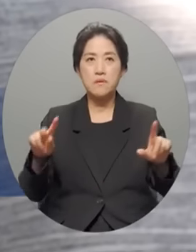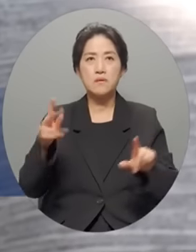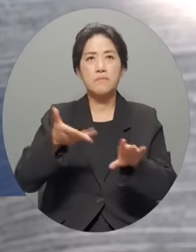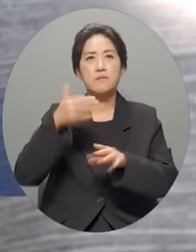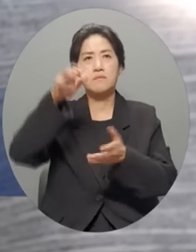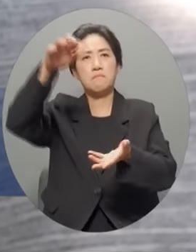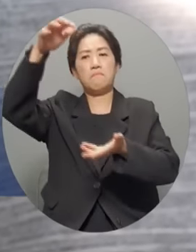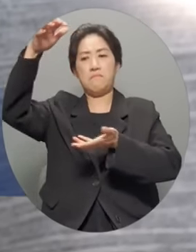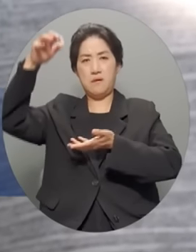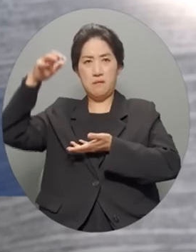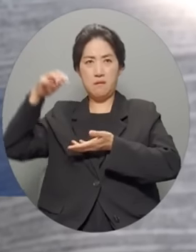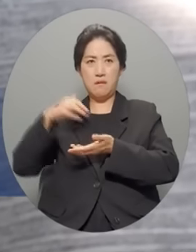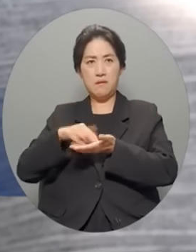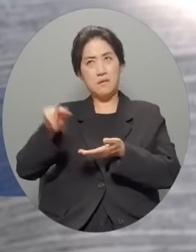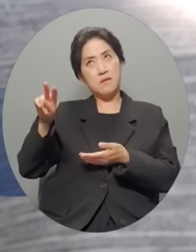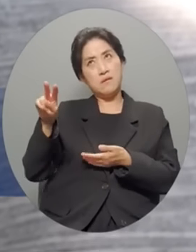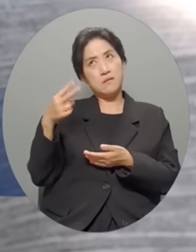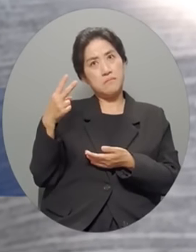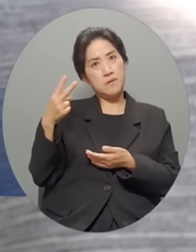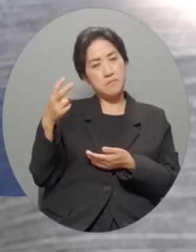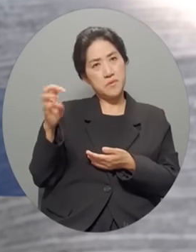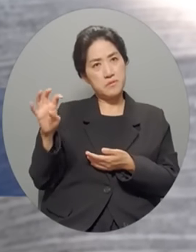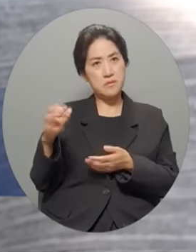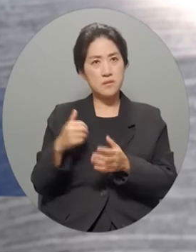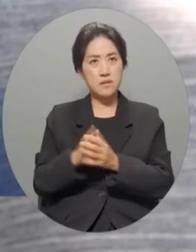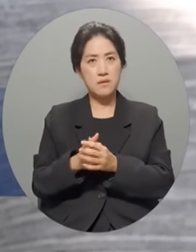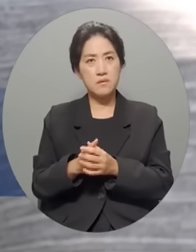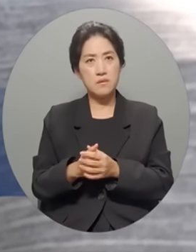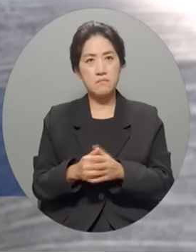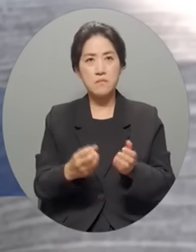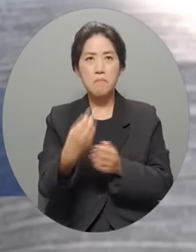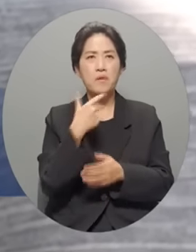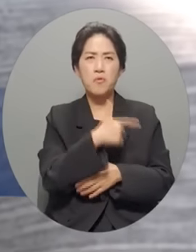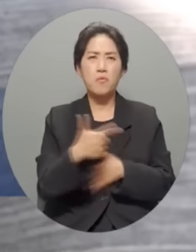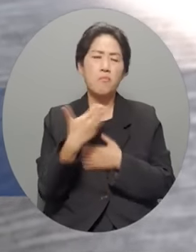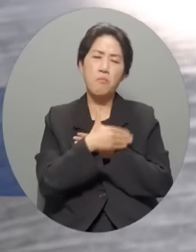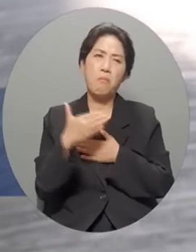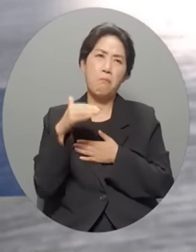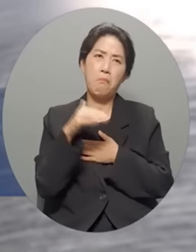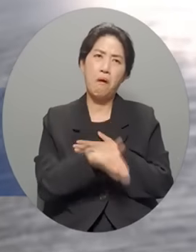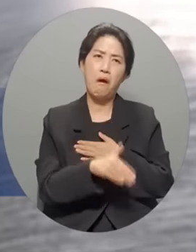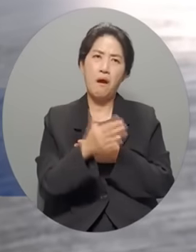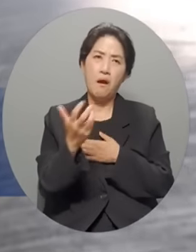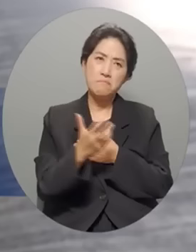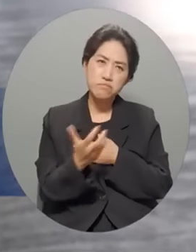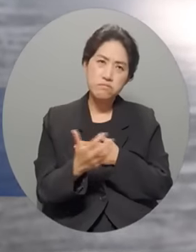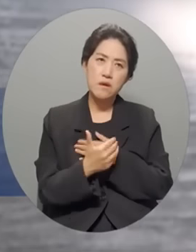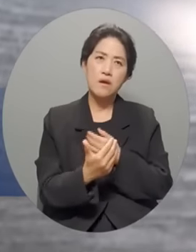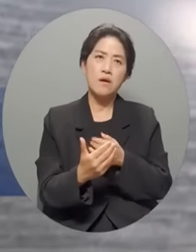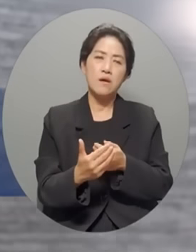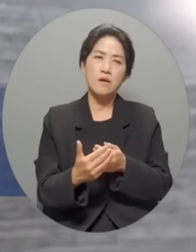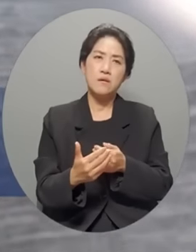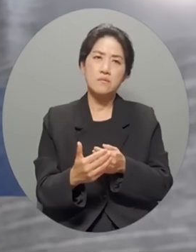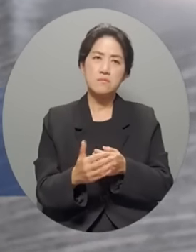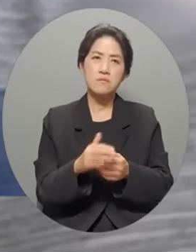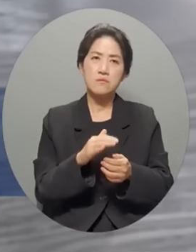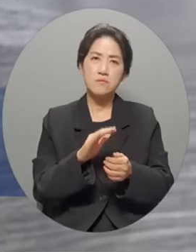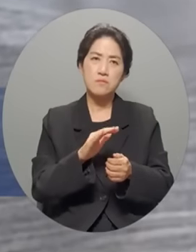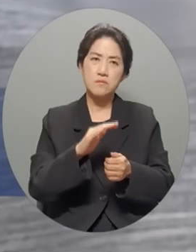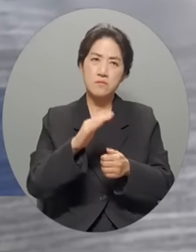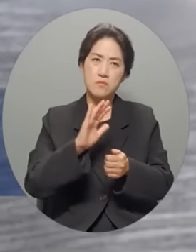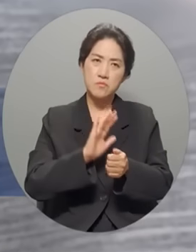이상 받은 것 같아요. 200몇십 개? 내가 몸이 너무 안 좋다. 아프다. 그래서 도와달라는 식으로